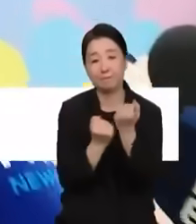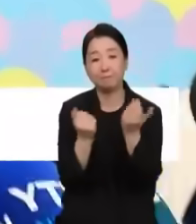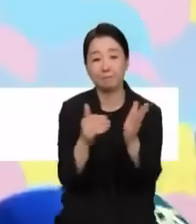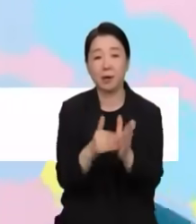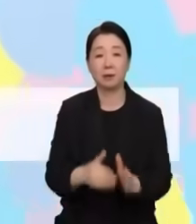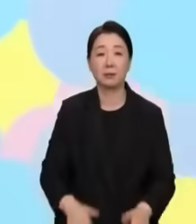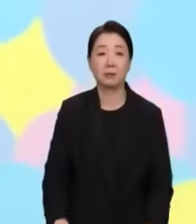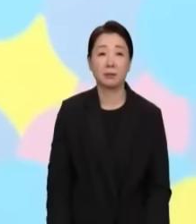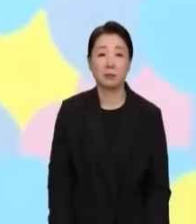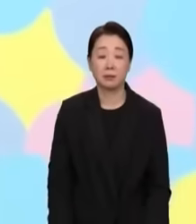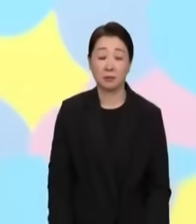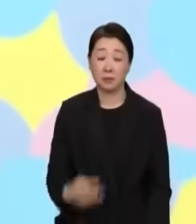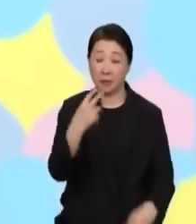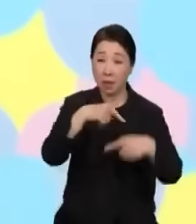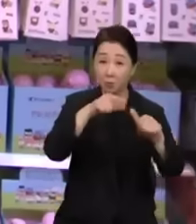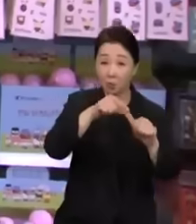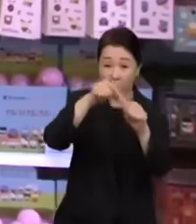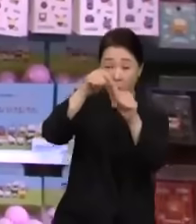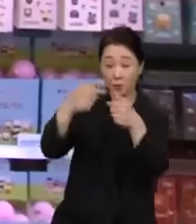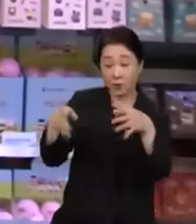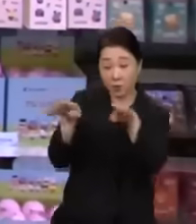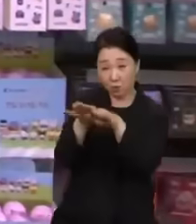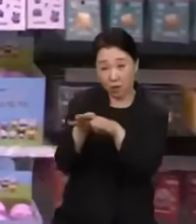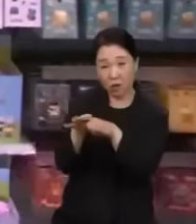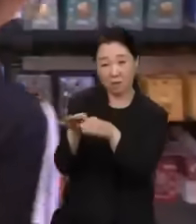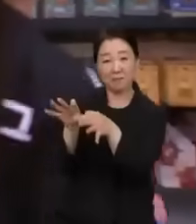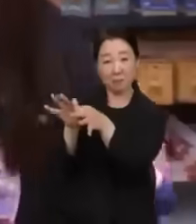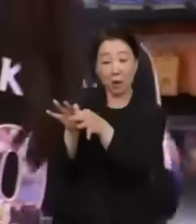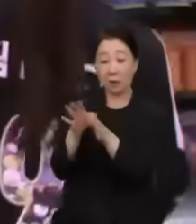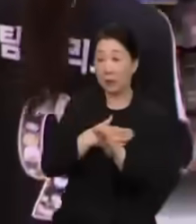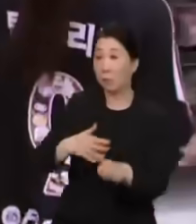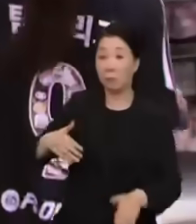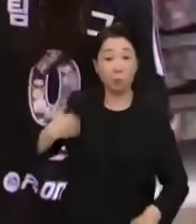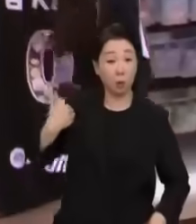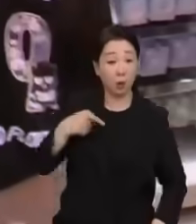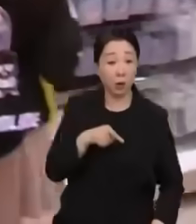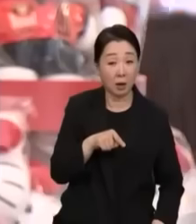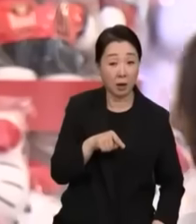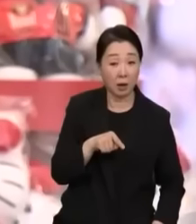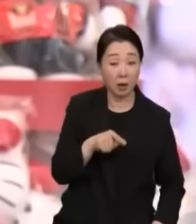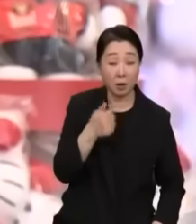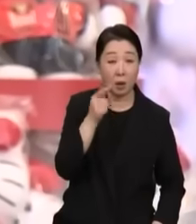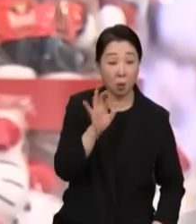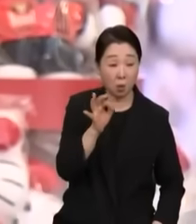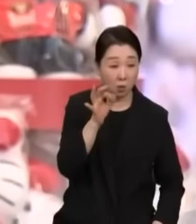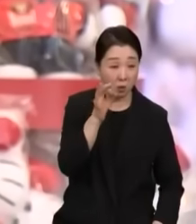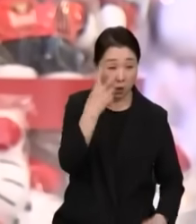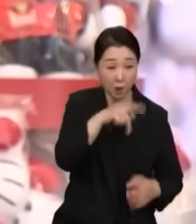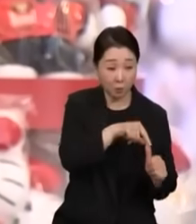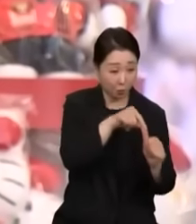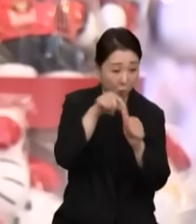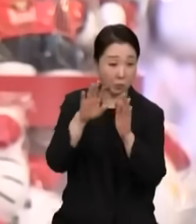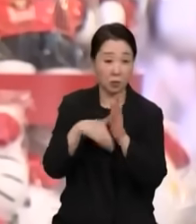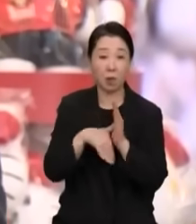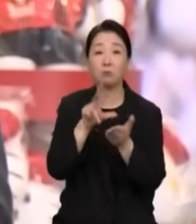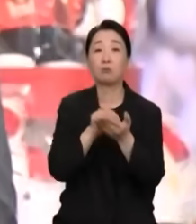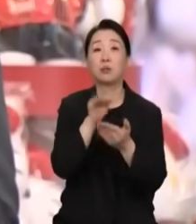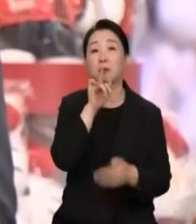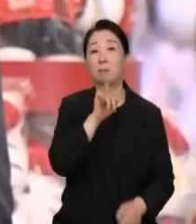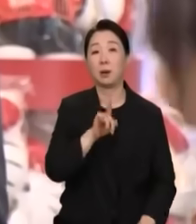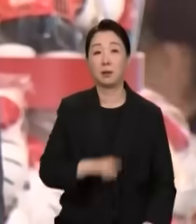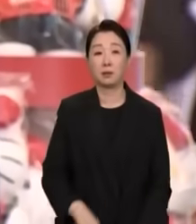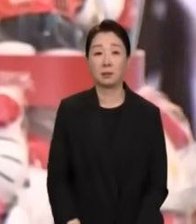설명했습니다. 감독을 뽑는 기구에 속해 있었던 자신도 몰랐을 정도로 홍명보 감독을 뽑는 과정에는 문제가